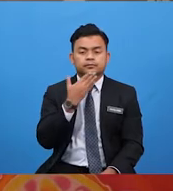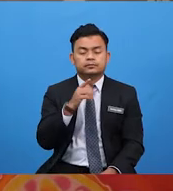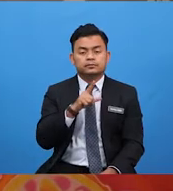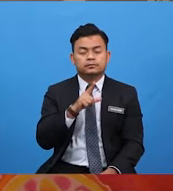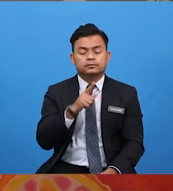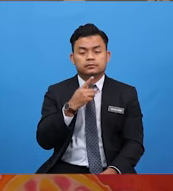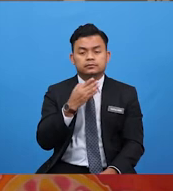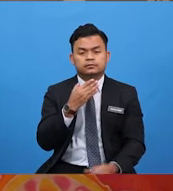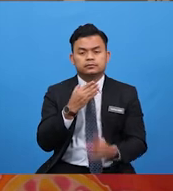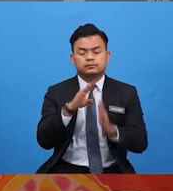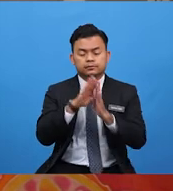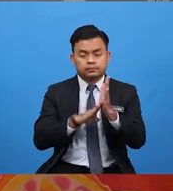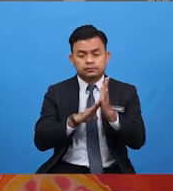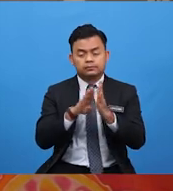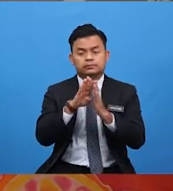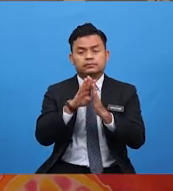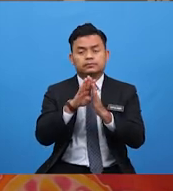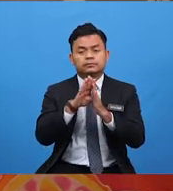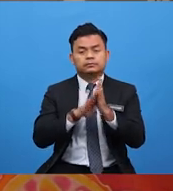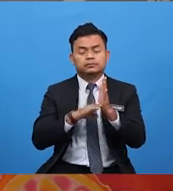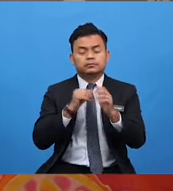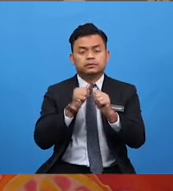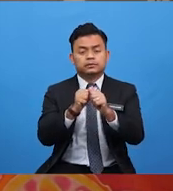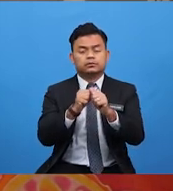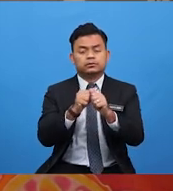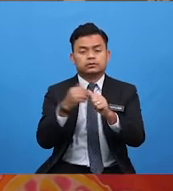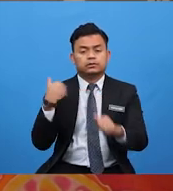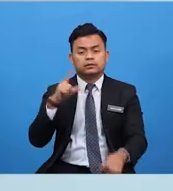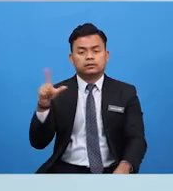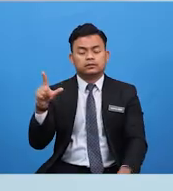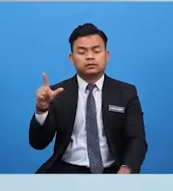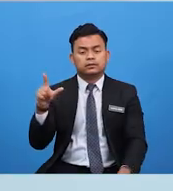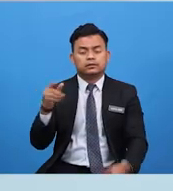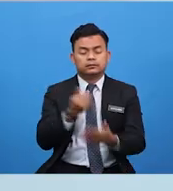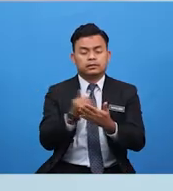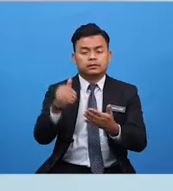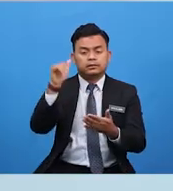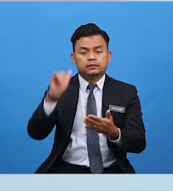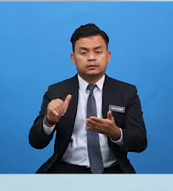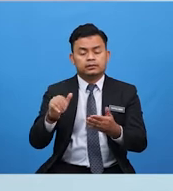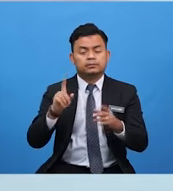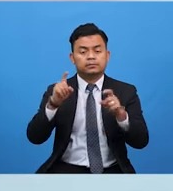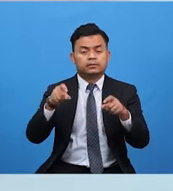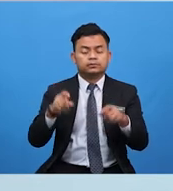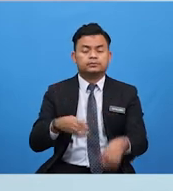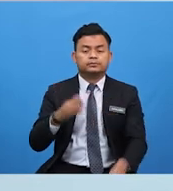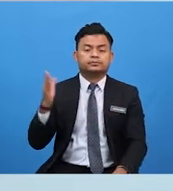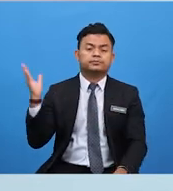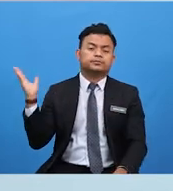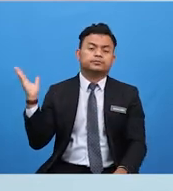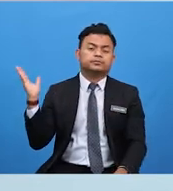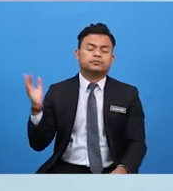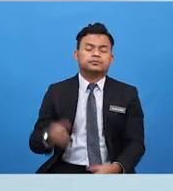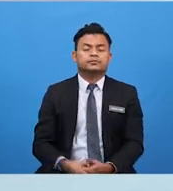Berikut adalah peralatan yang diperlukan untuk proses pengeringan: troli ampaian,